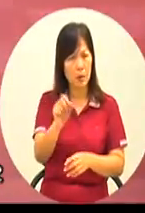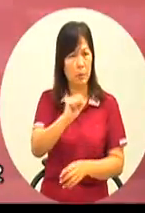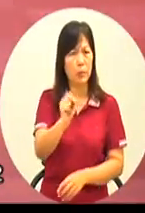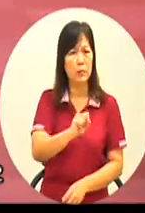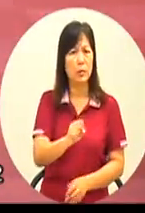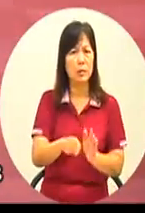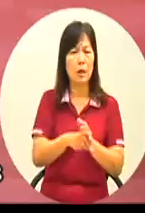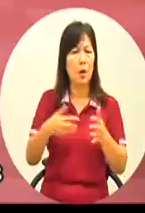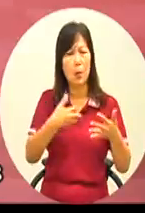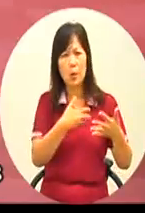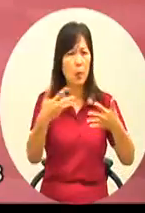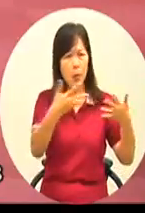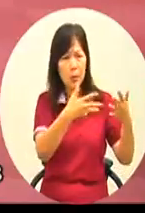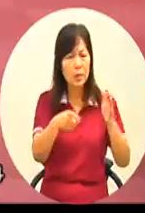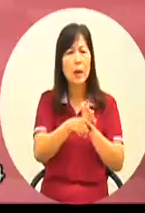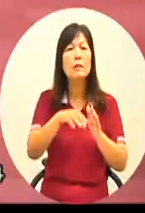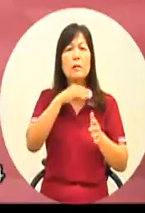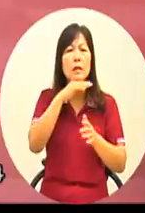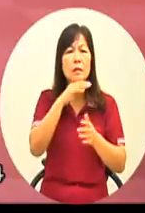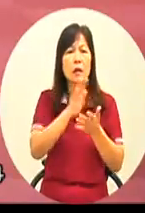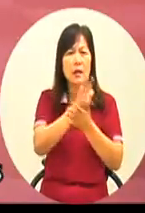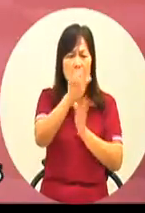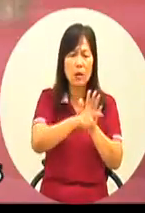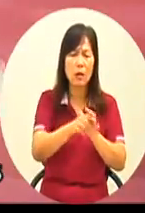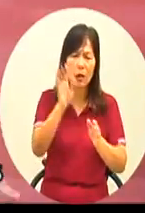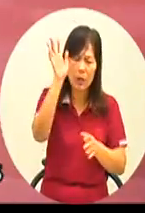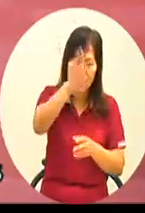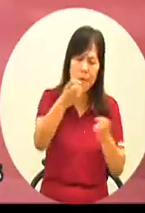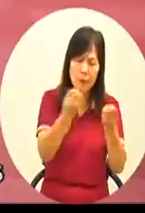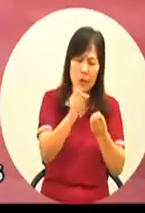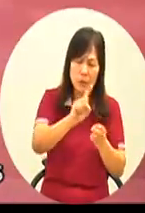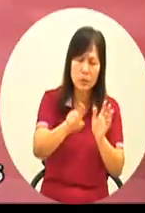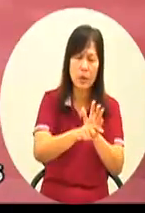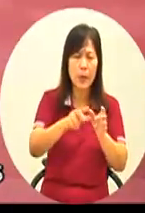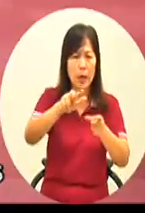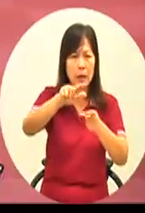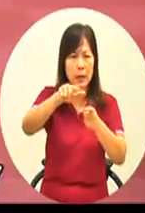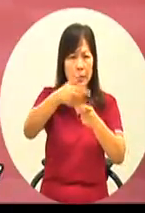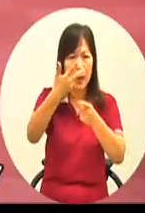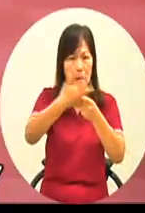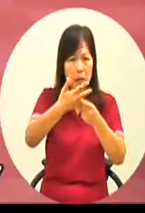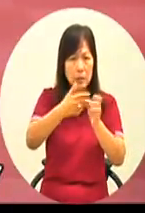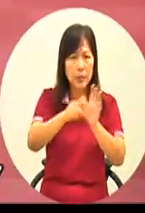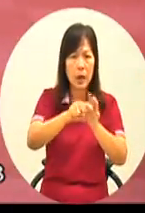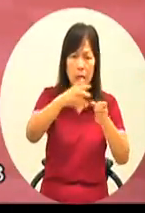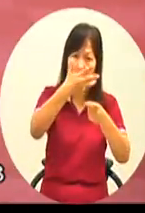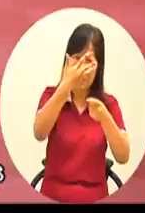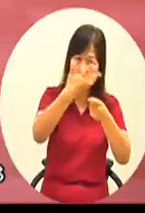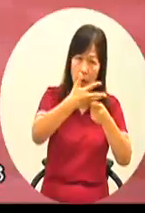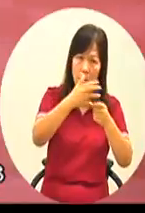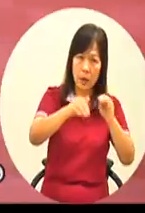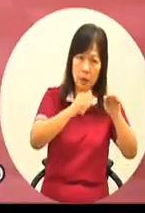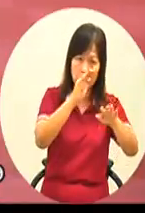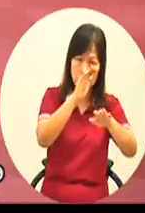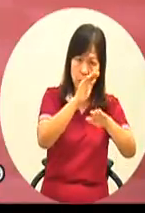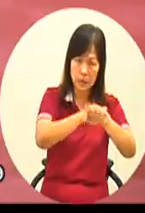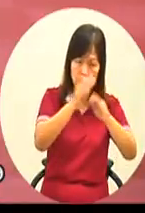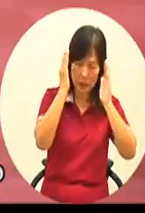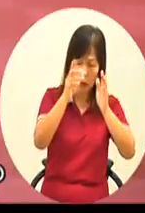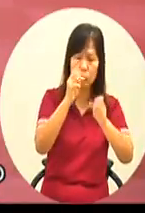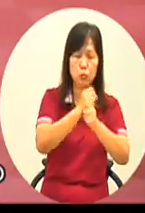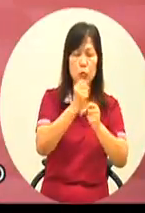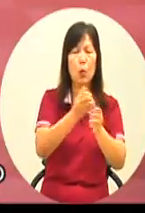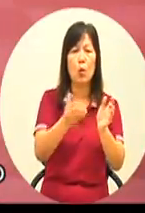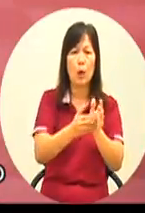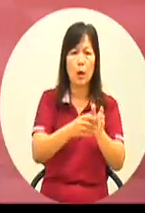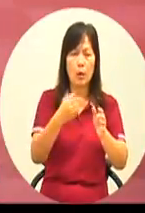员的质询等到未知数107年之后，因为108年才会正式完工，我清楚的进度 delay